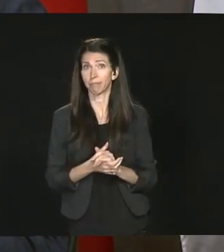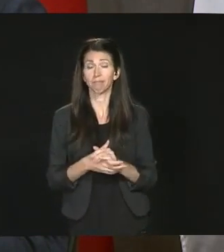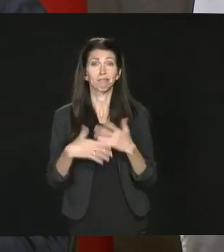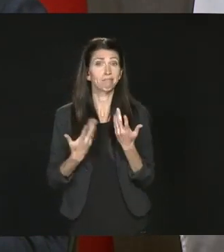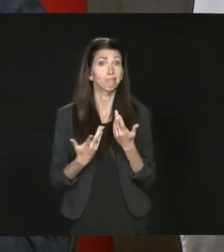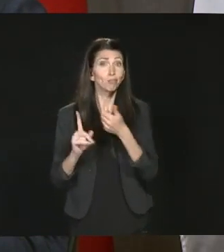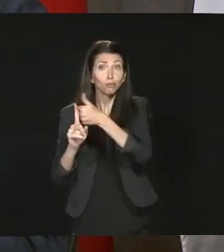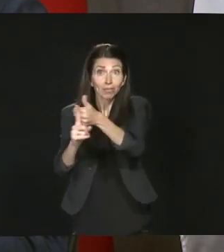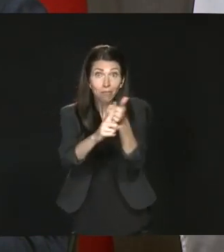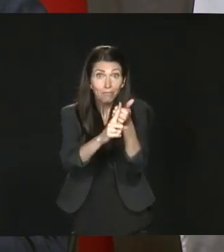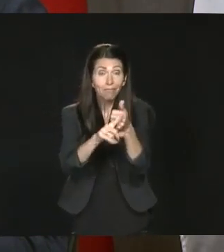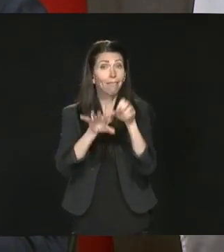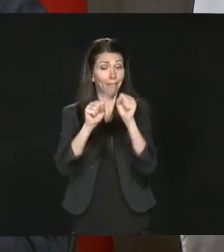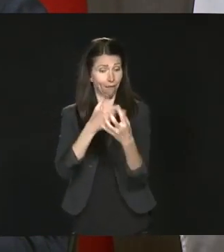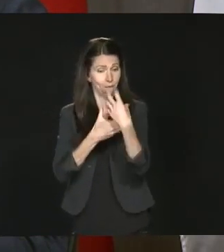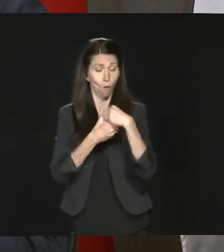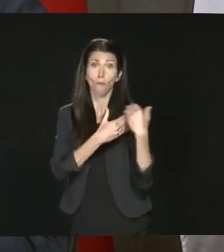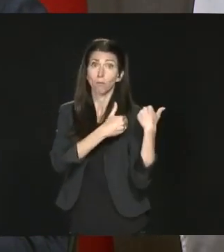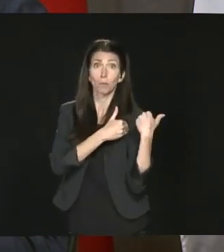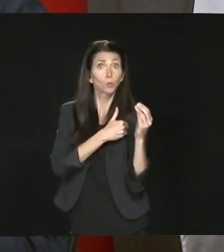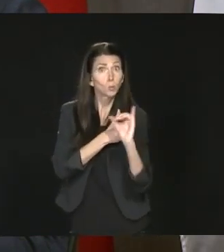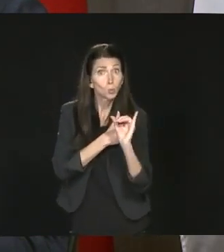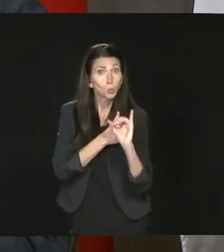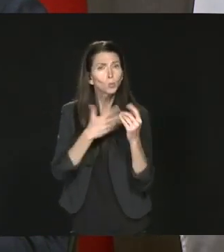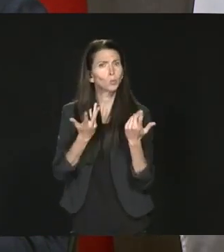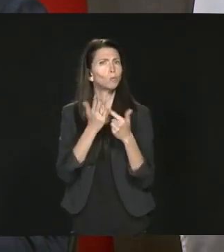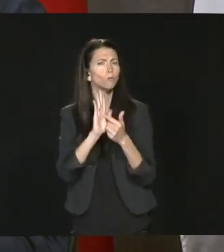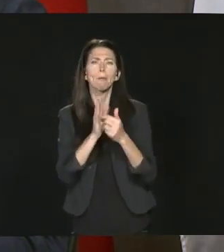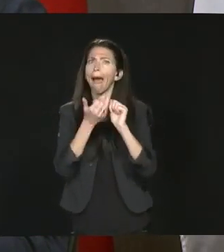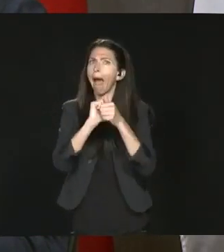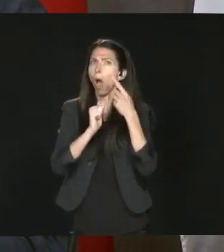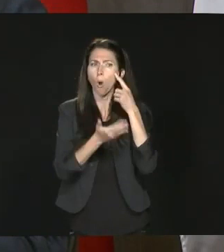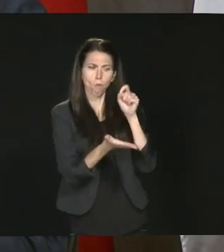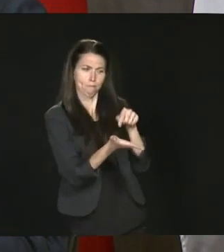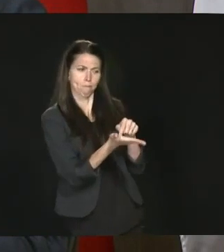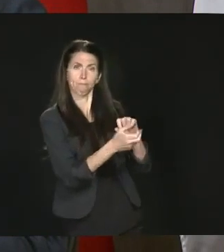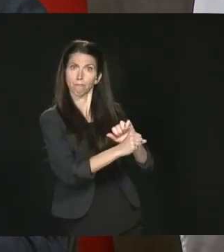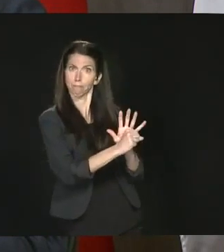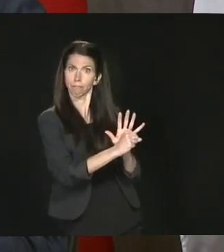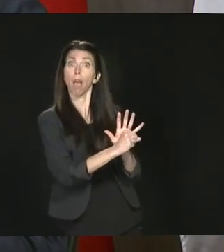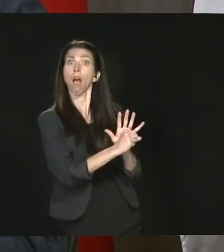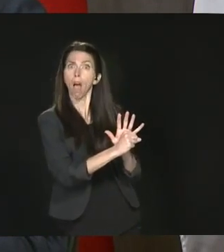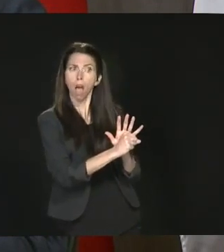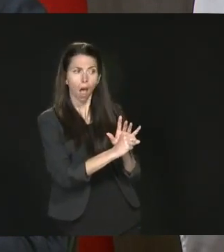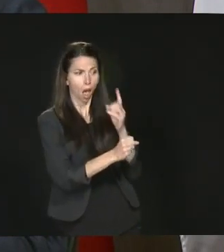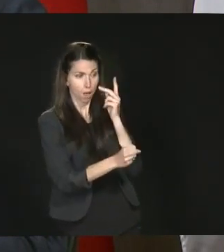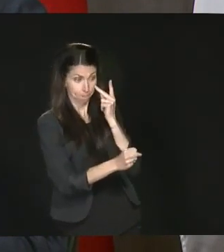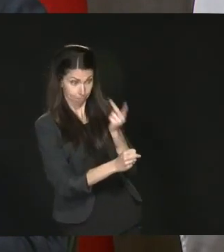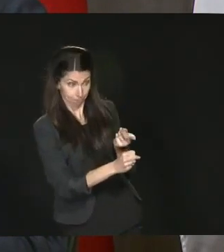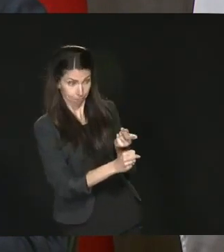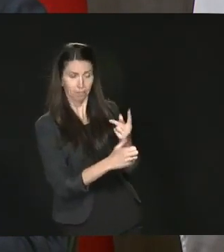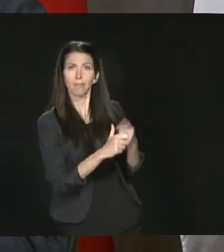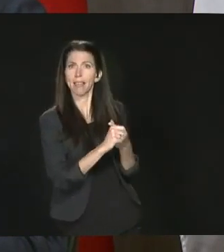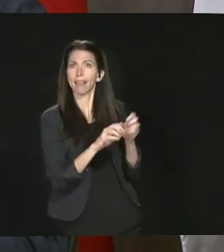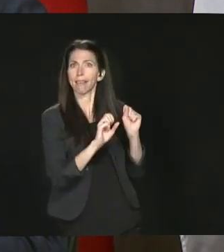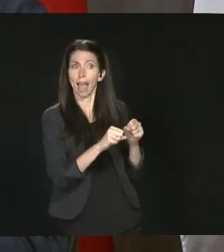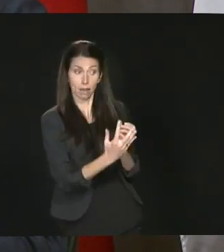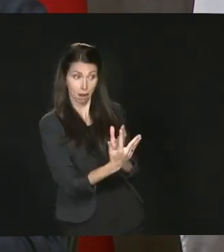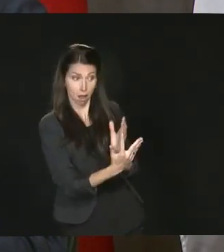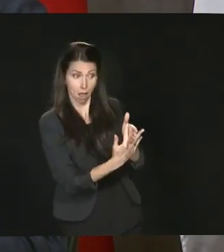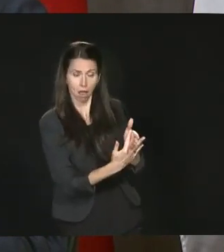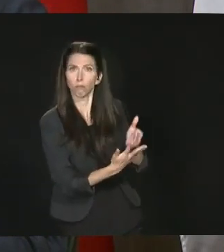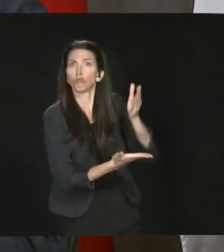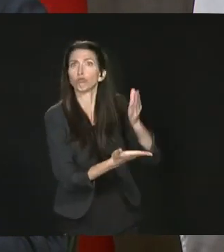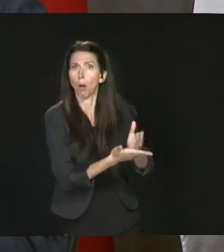soient détectés rapidement et que la maladie ne se transmette pas. Nous pouvons appuyer nos amis, nos voisins et